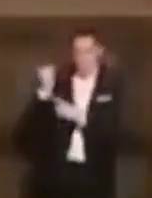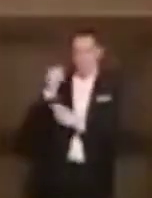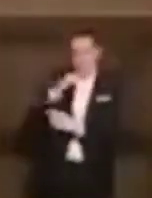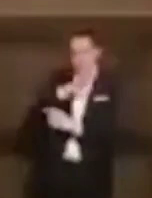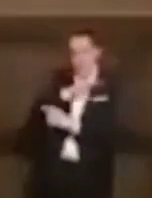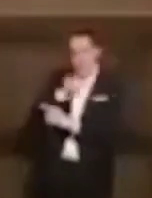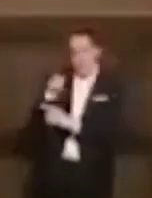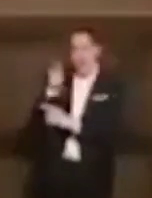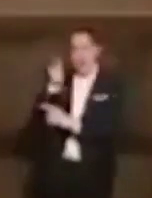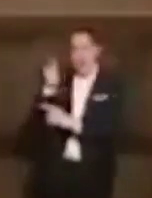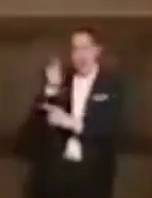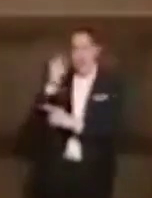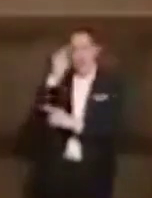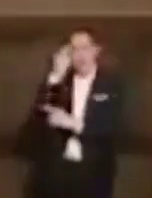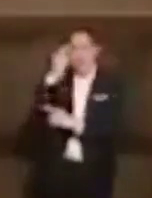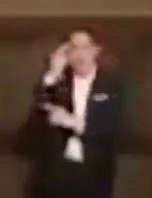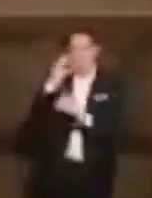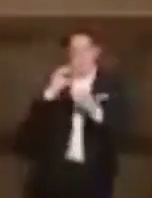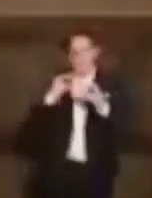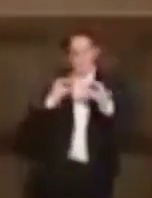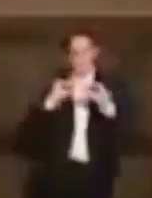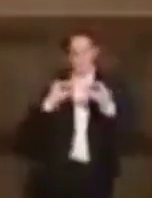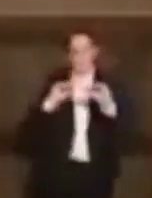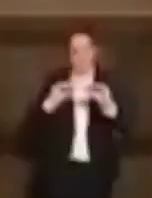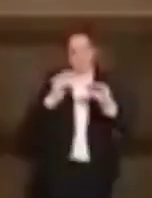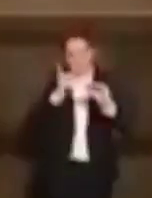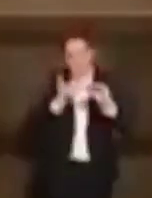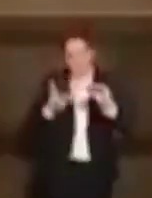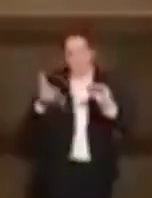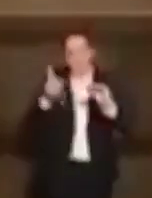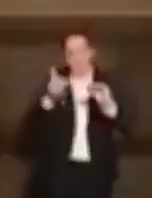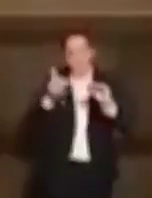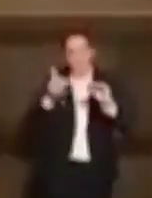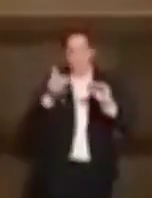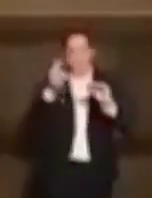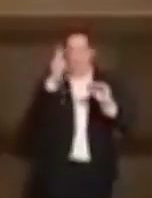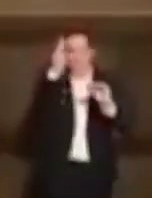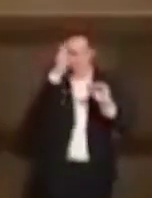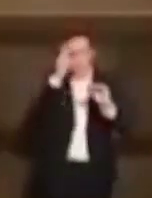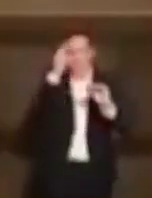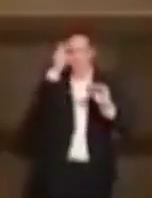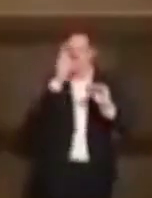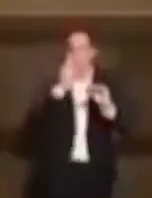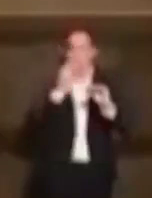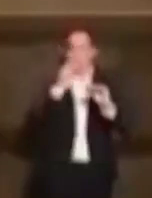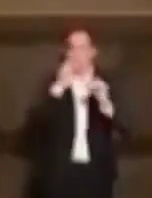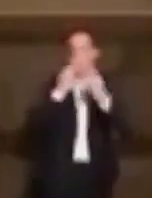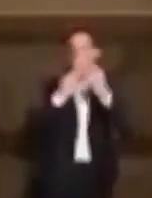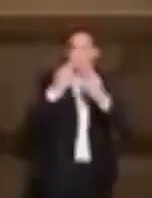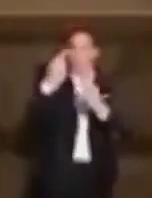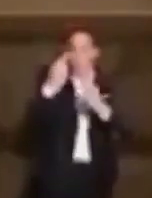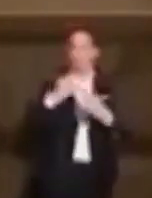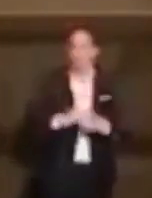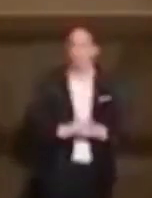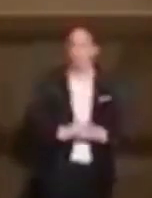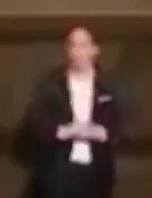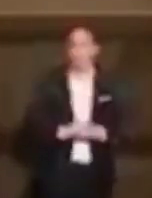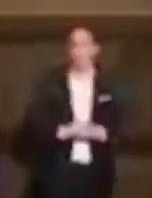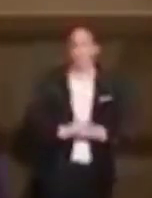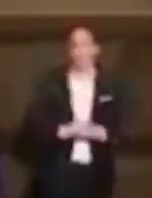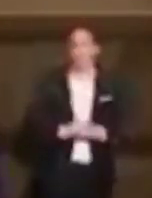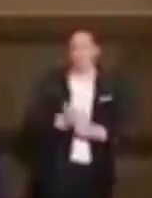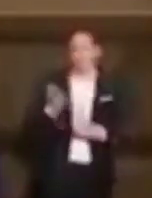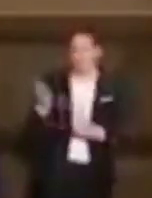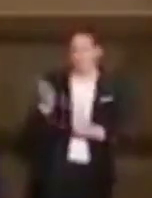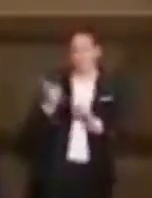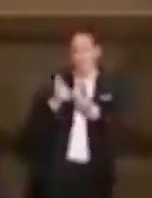آیا اگر پیامبر شما اینجا حاضر بود از این کار راضی می شد؟ کاری که به خاطر او انجام